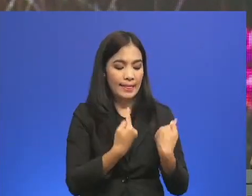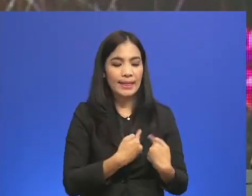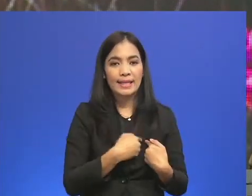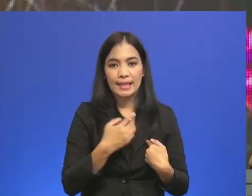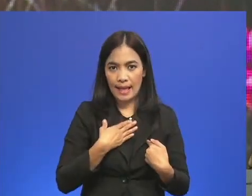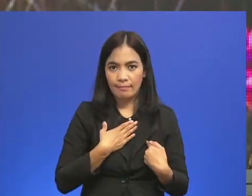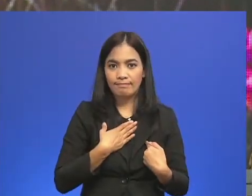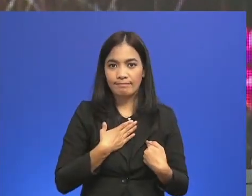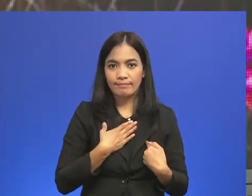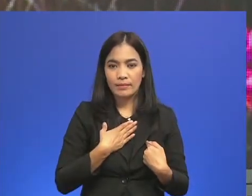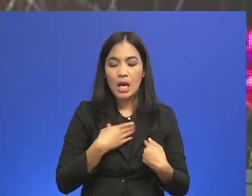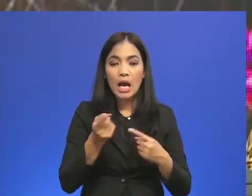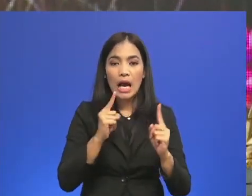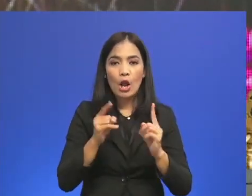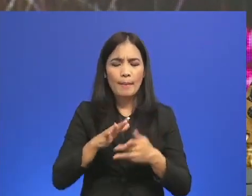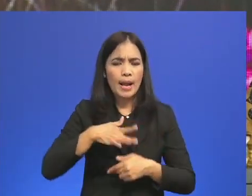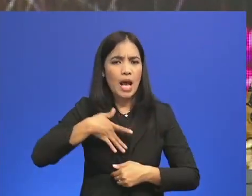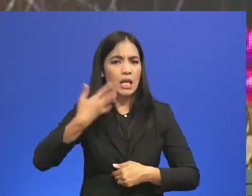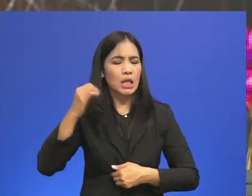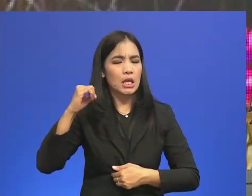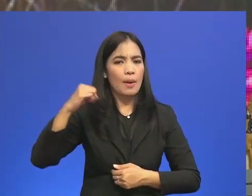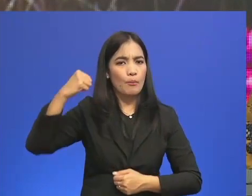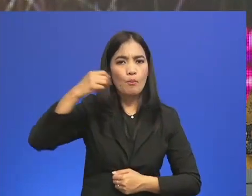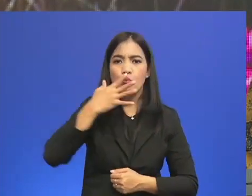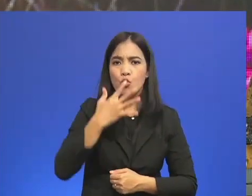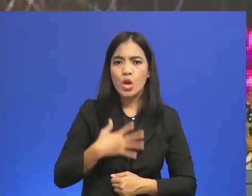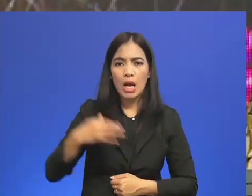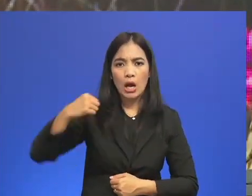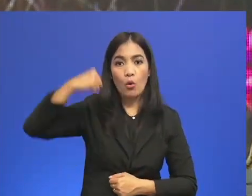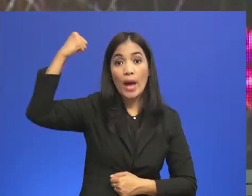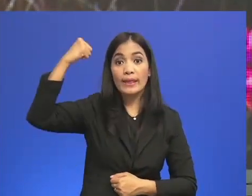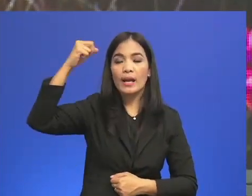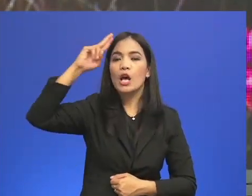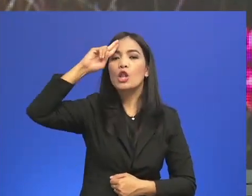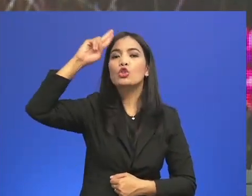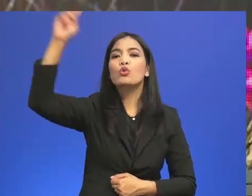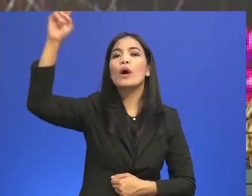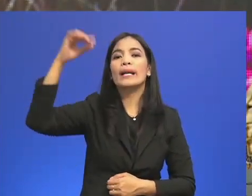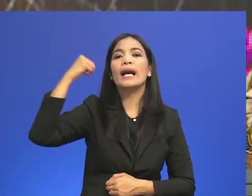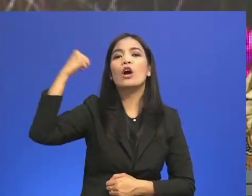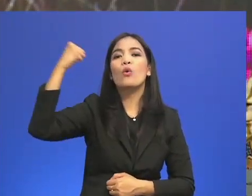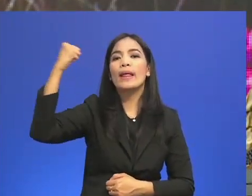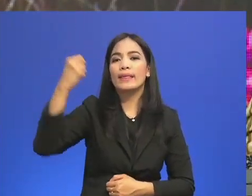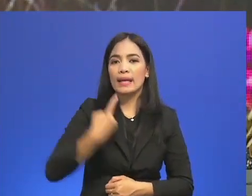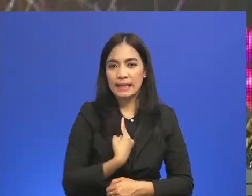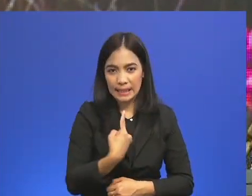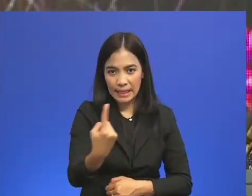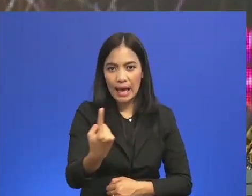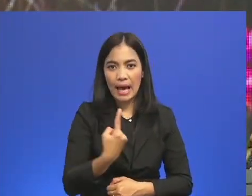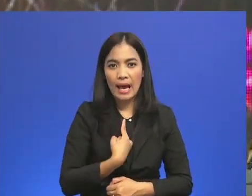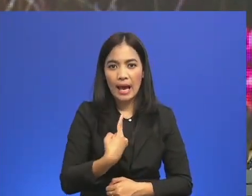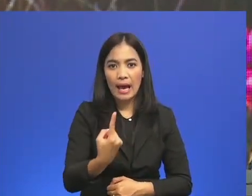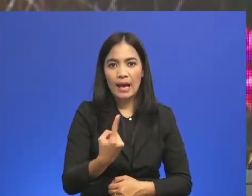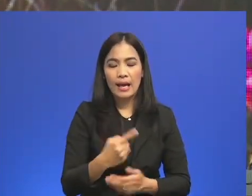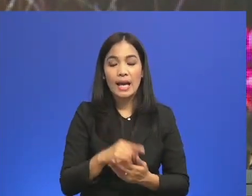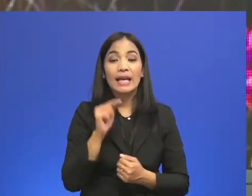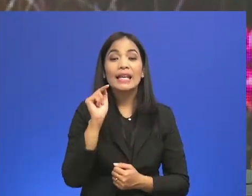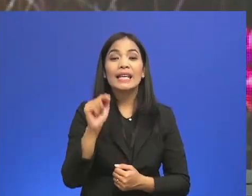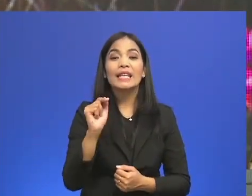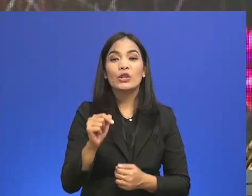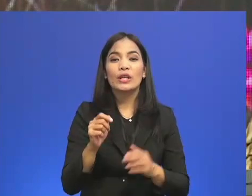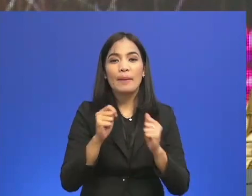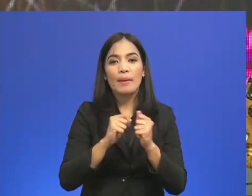yang merasa tidak mampu, tidak punya kekuatan, Tuhan kekuatan kita. Nah, ini membuat